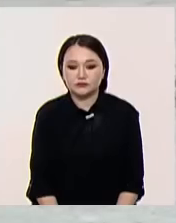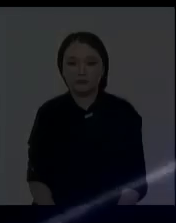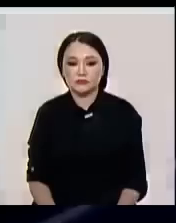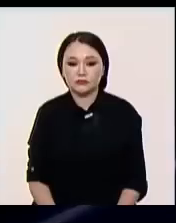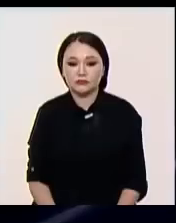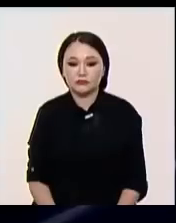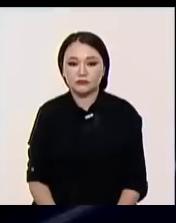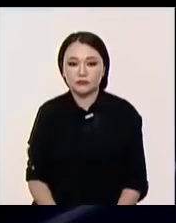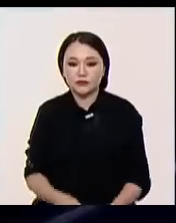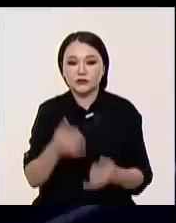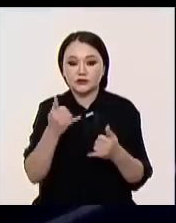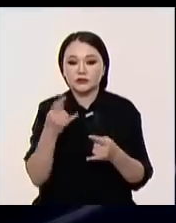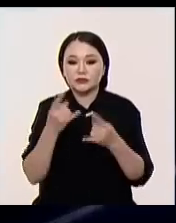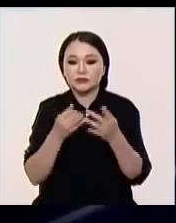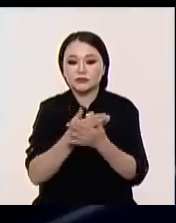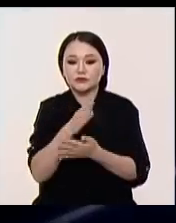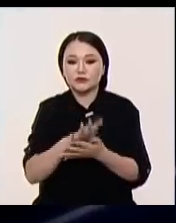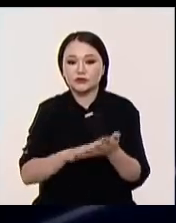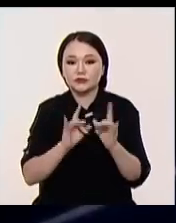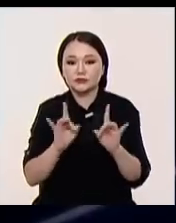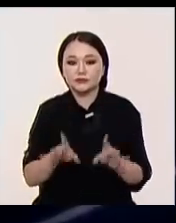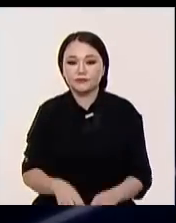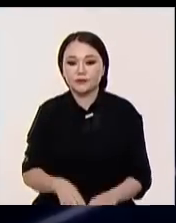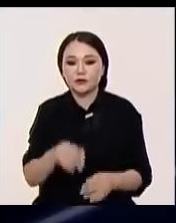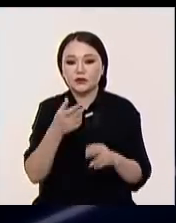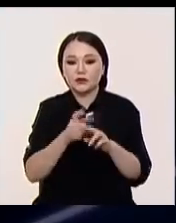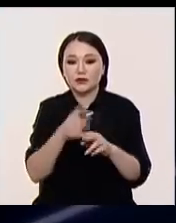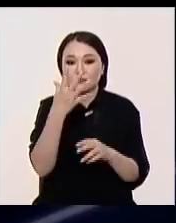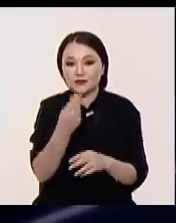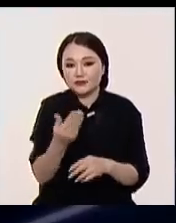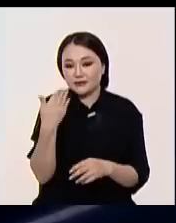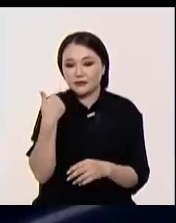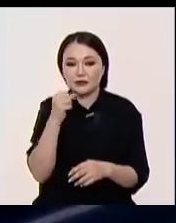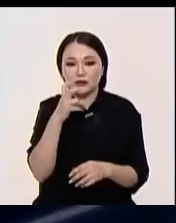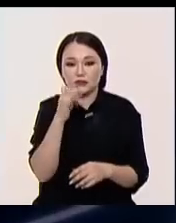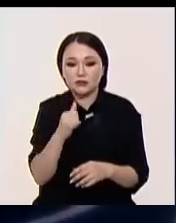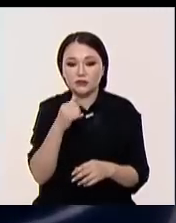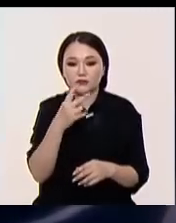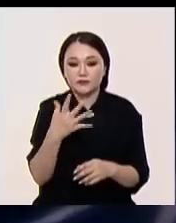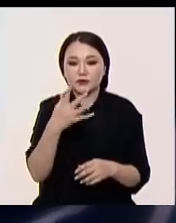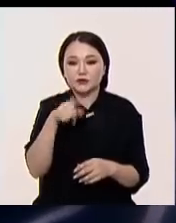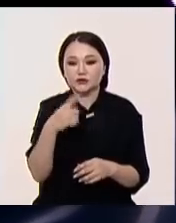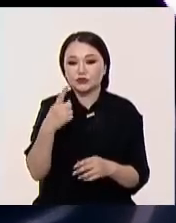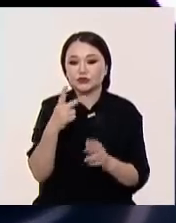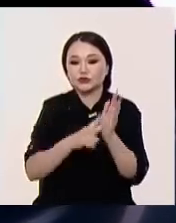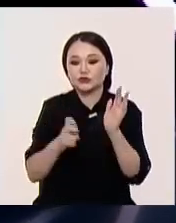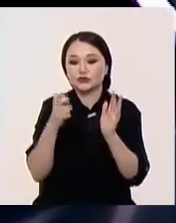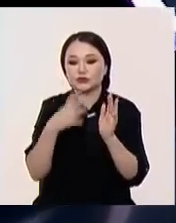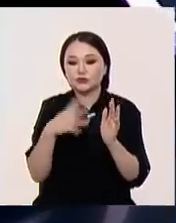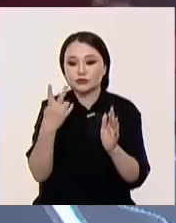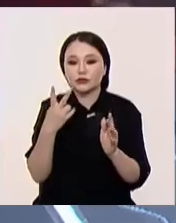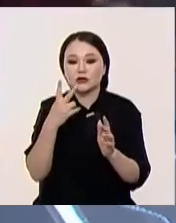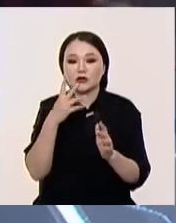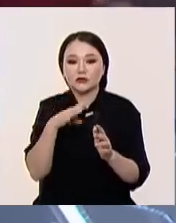облысы. Тікелей эфирде Информбюро. Осыдан 5 күн бұрын Ақтаудағы 25-те 744 әскери бөліміне отан